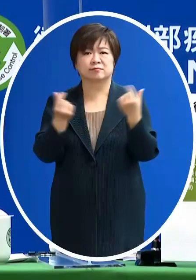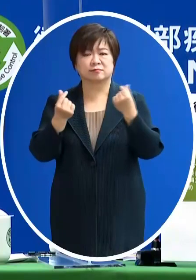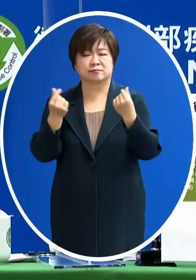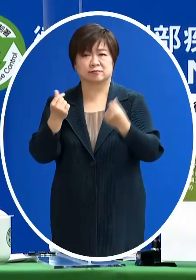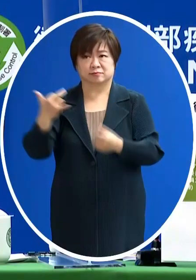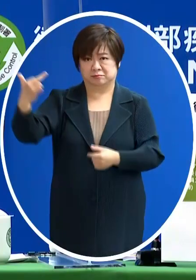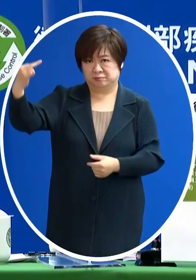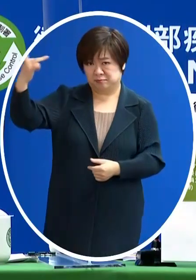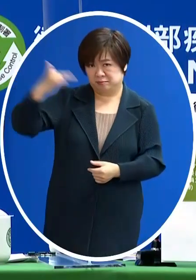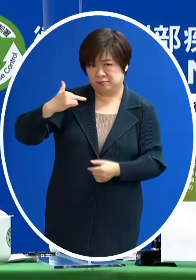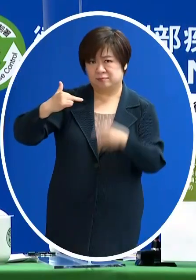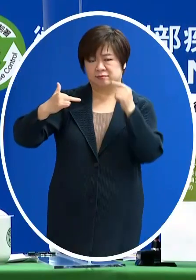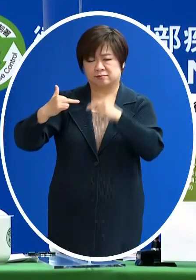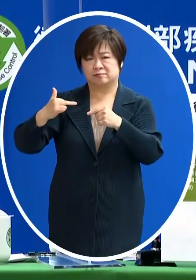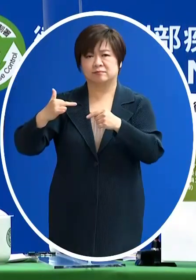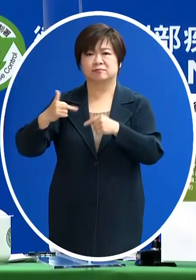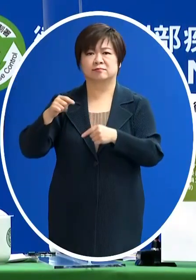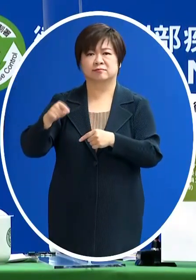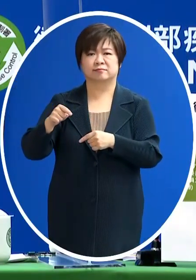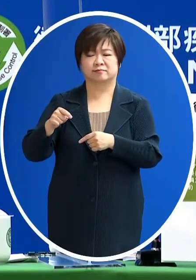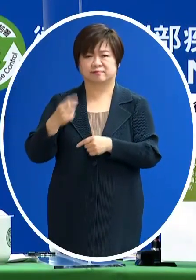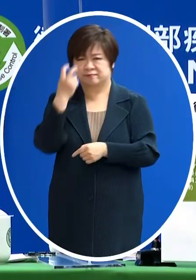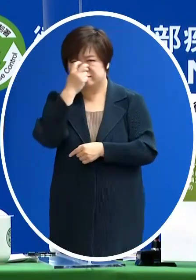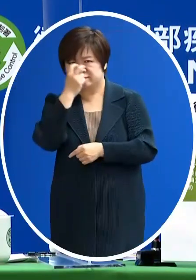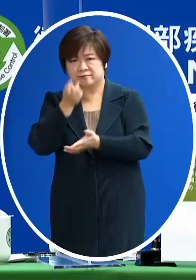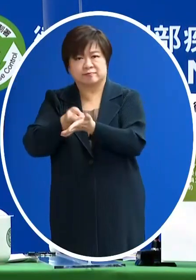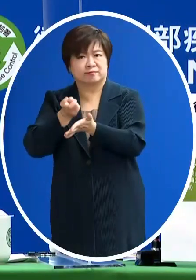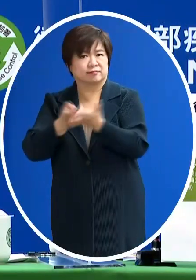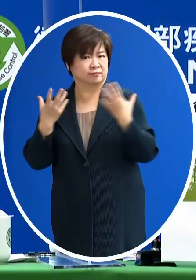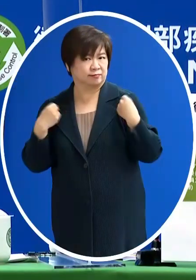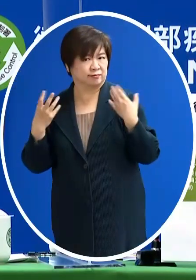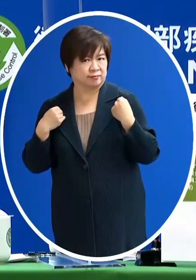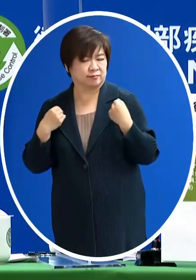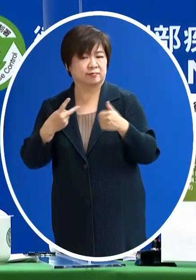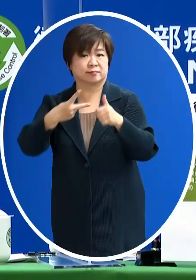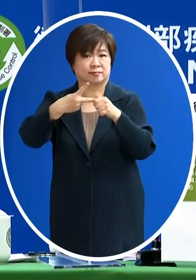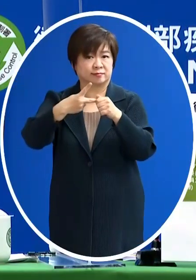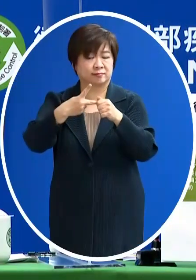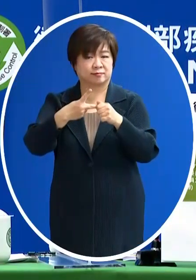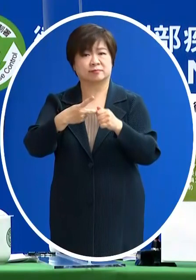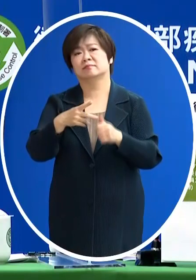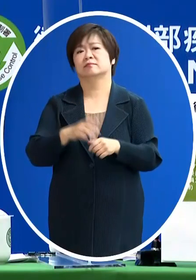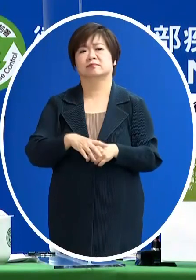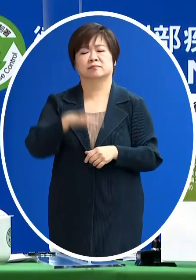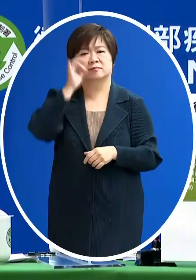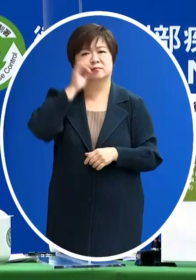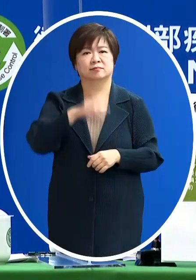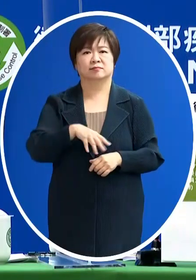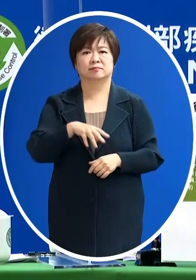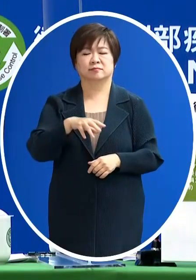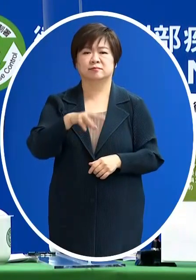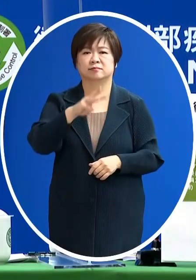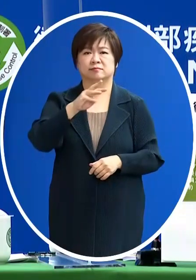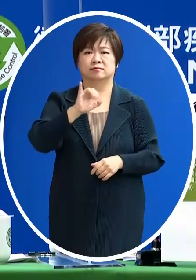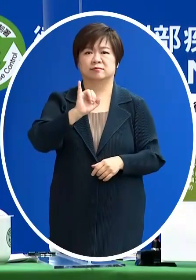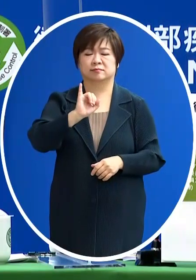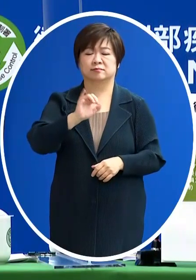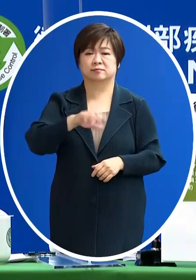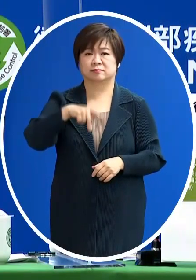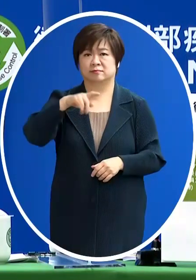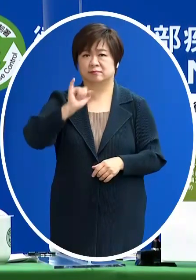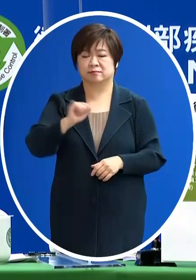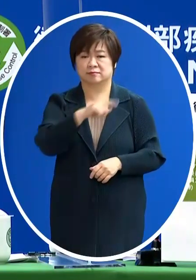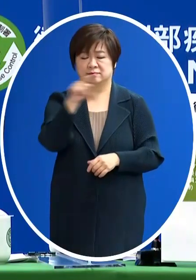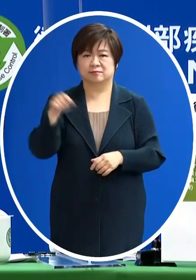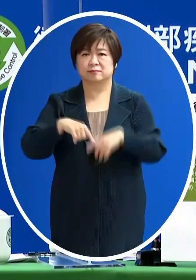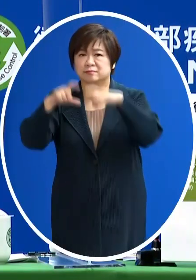边际要持续有效的管理，然后第二个当然 NPI 大家都要来落实，戴口罩勤洗